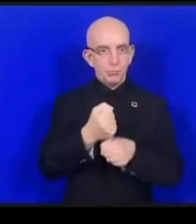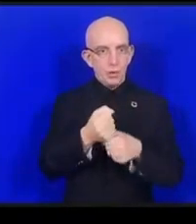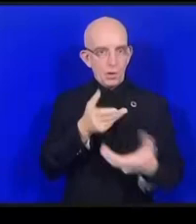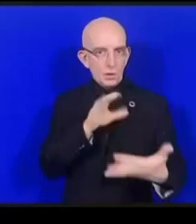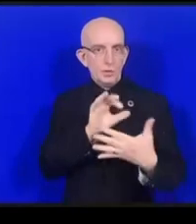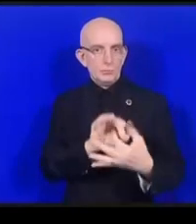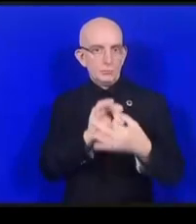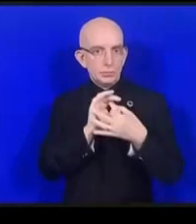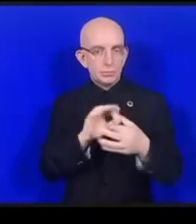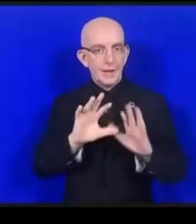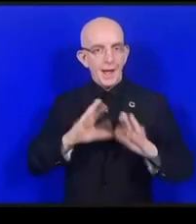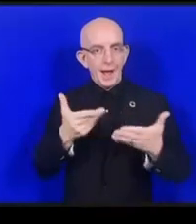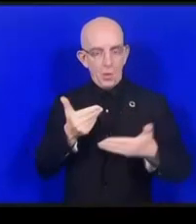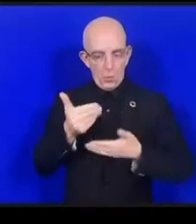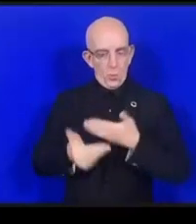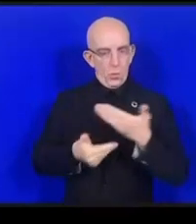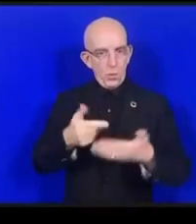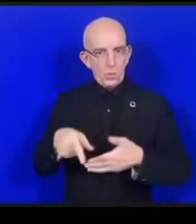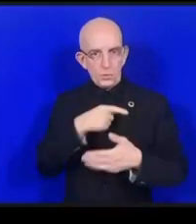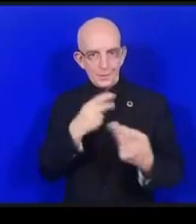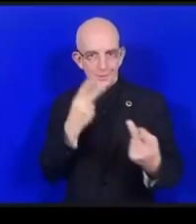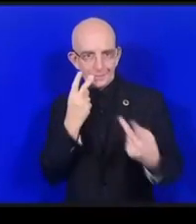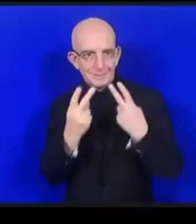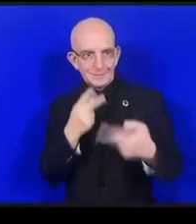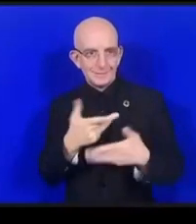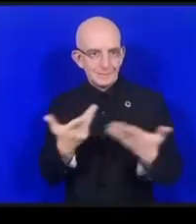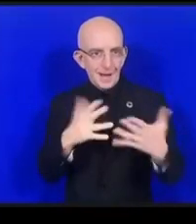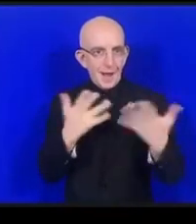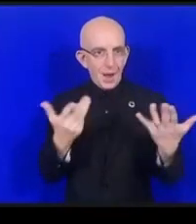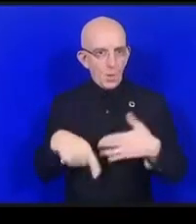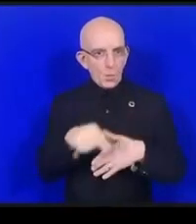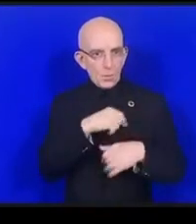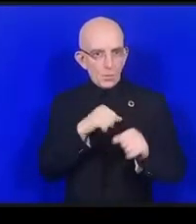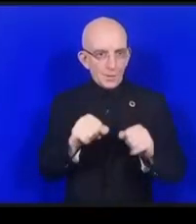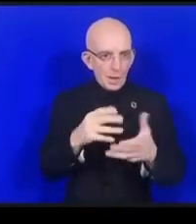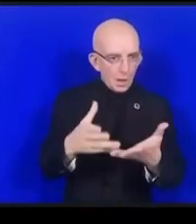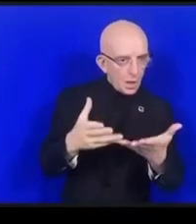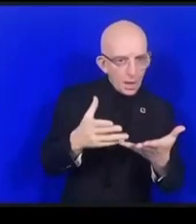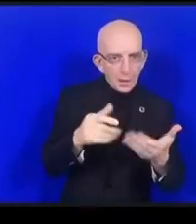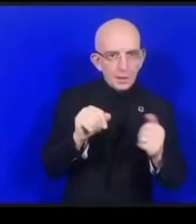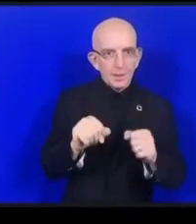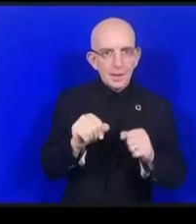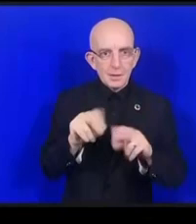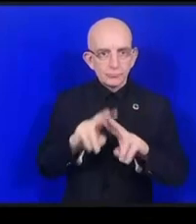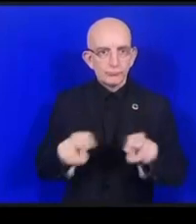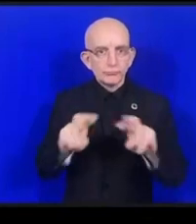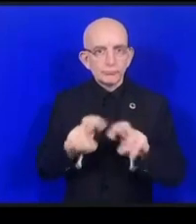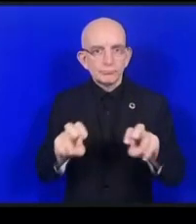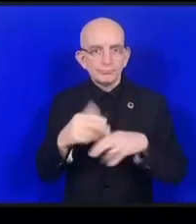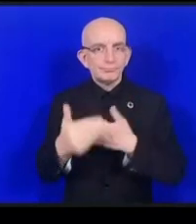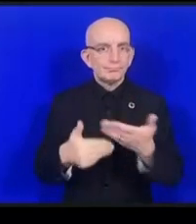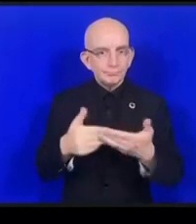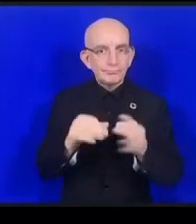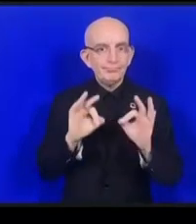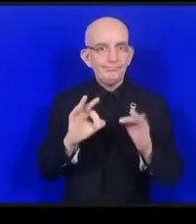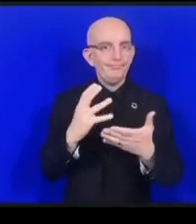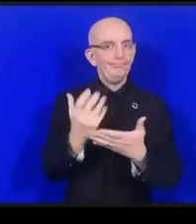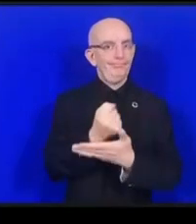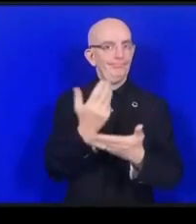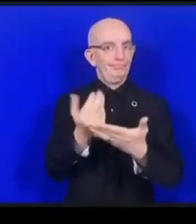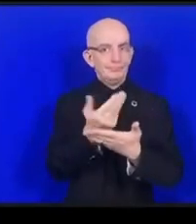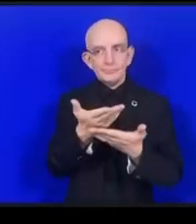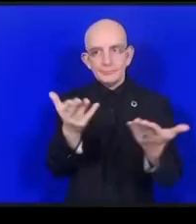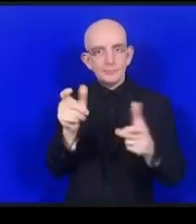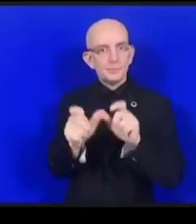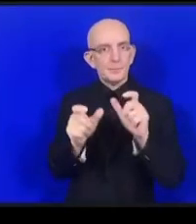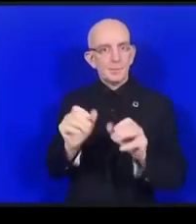выстраиваем свои отношения с с интернетом вещей и как мы можем помогать пользователям извлекать